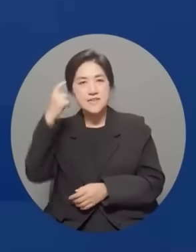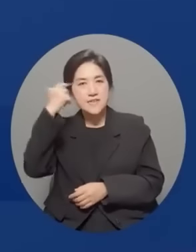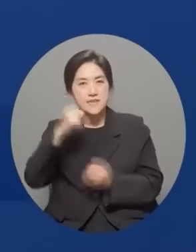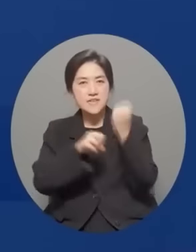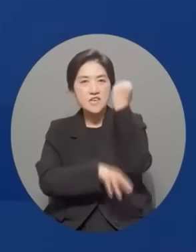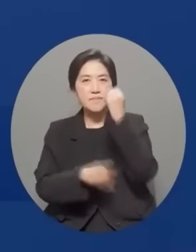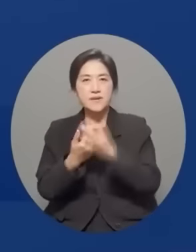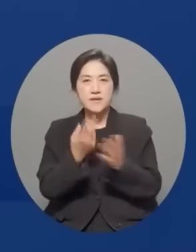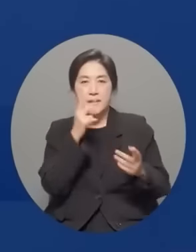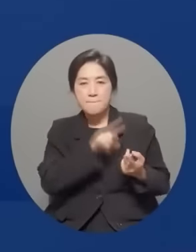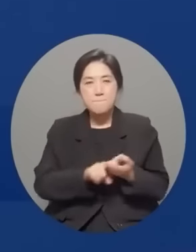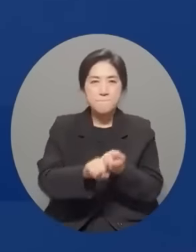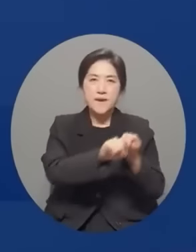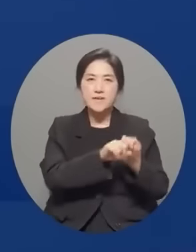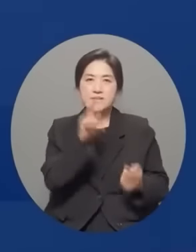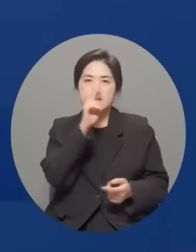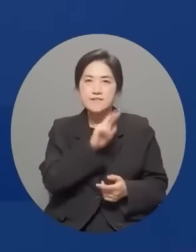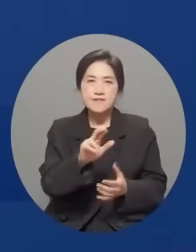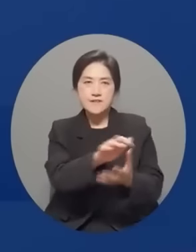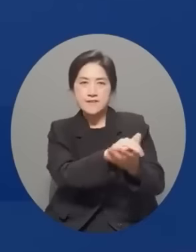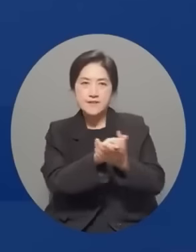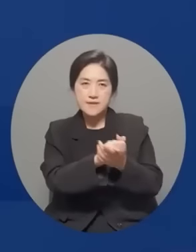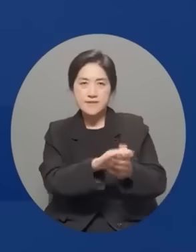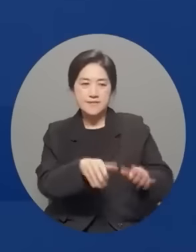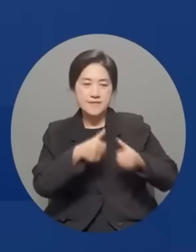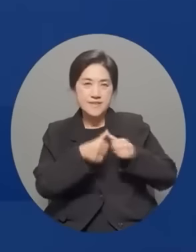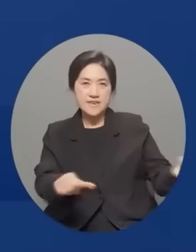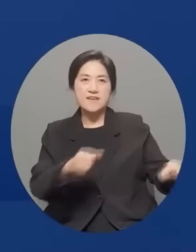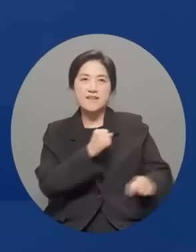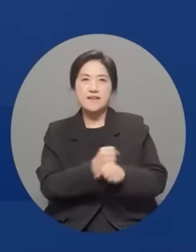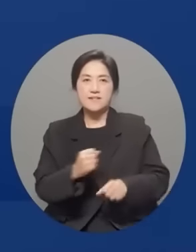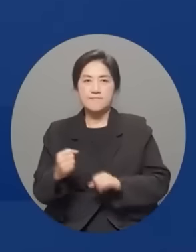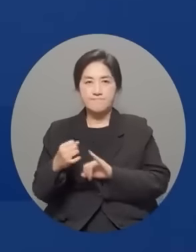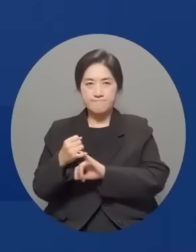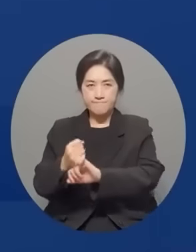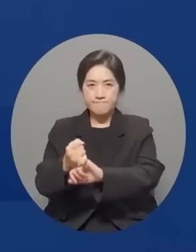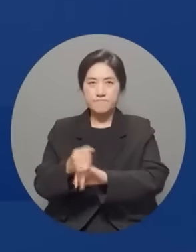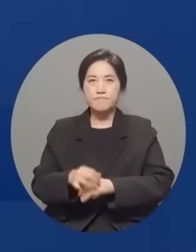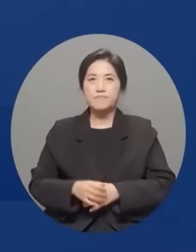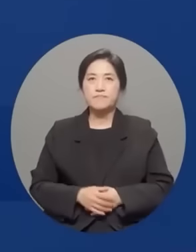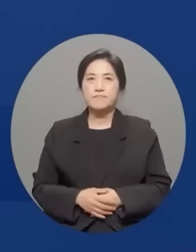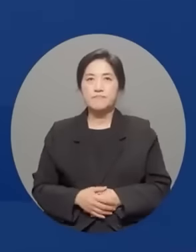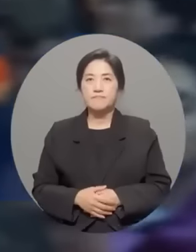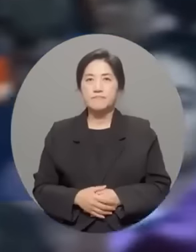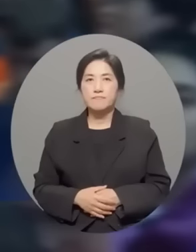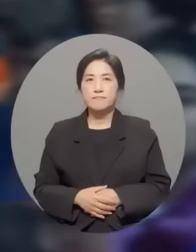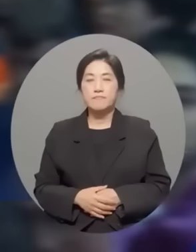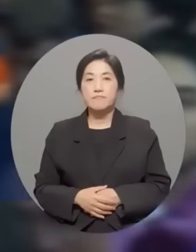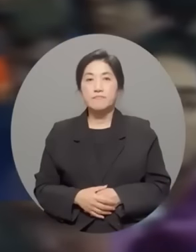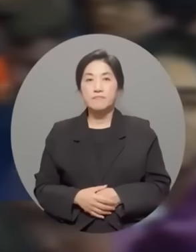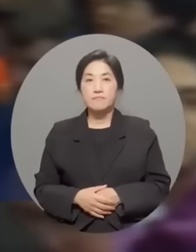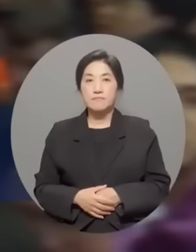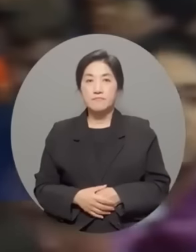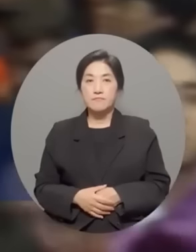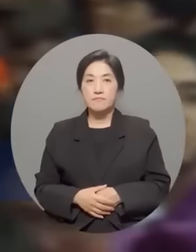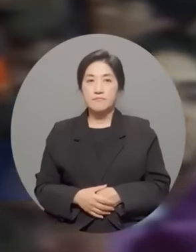이념에 기반을 둔 파거리 카르텔을 반드시 타파하겠습니다.